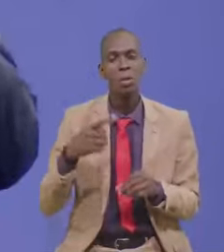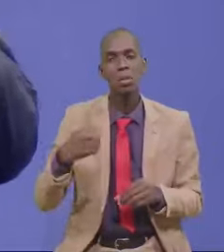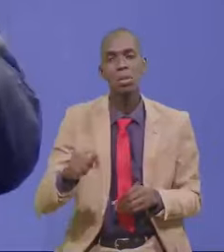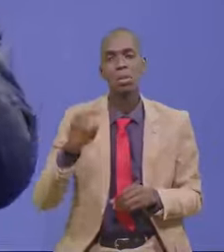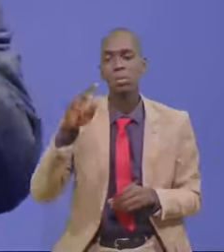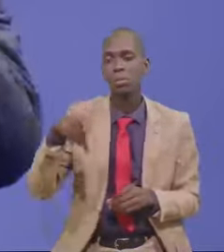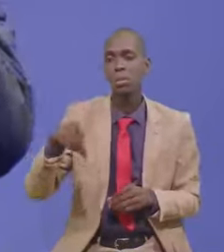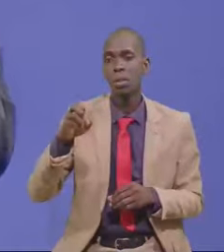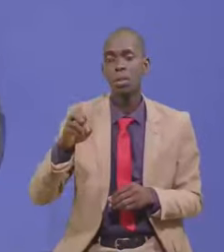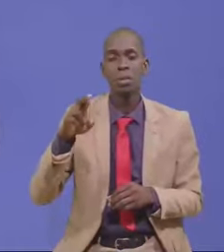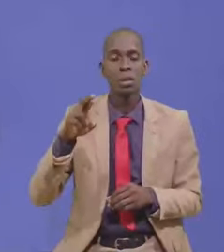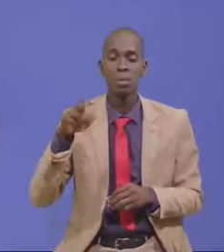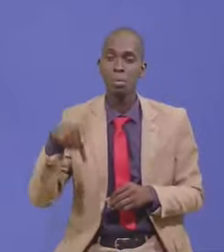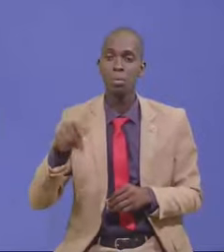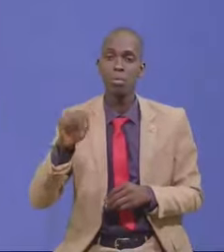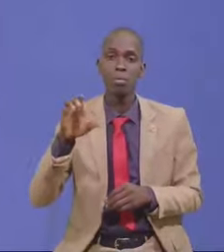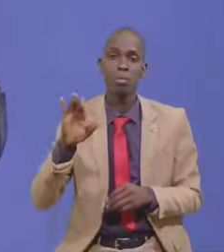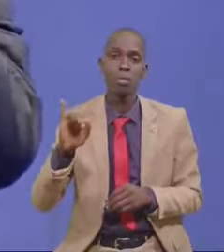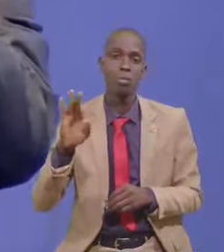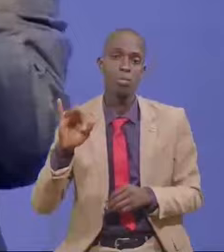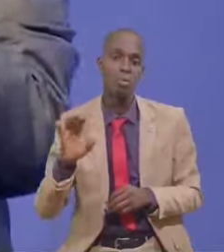l'argent qui achète,